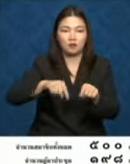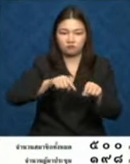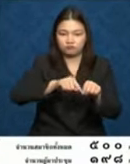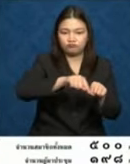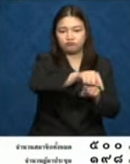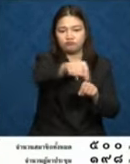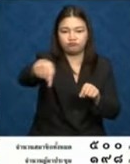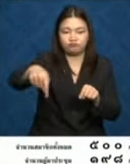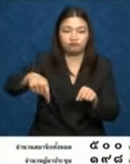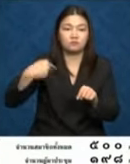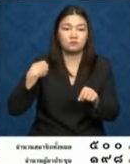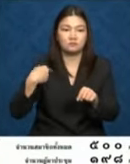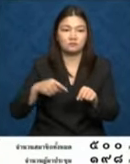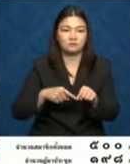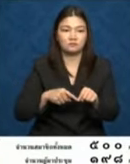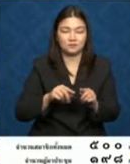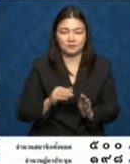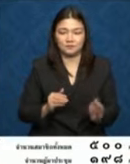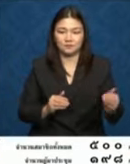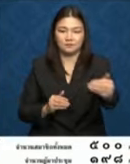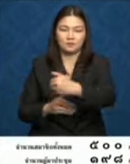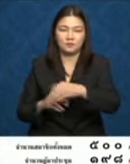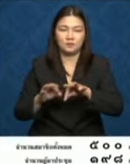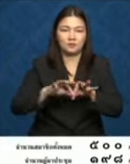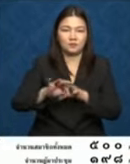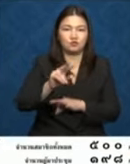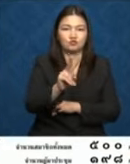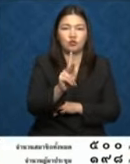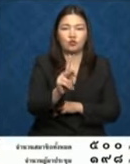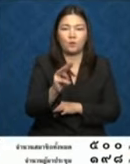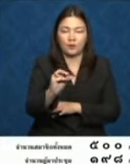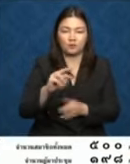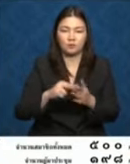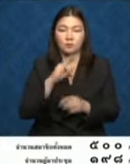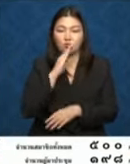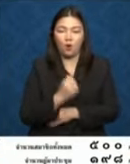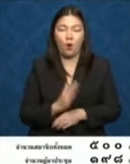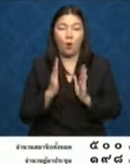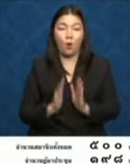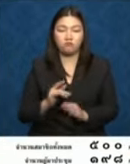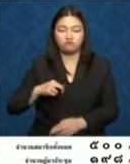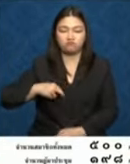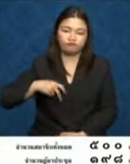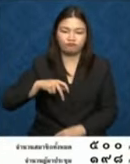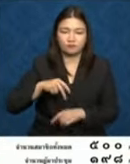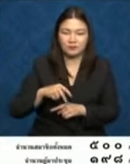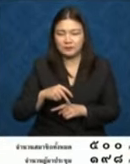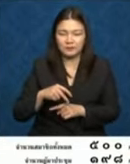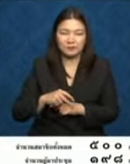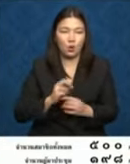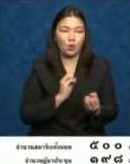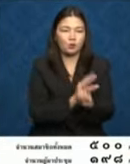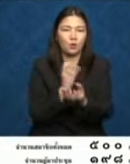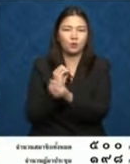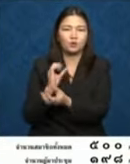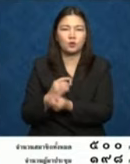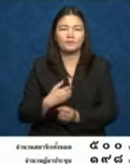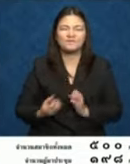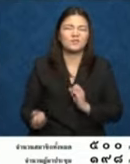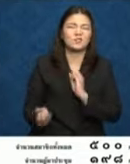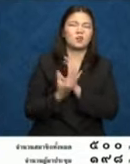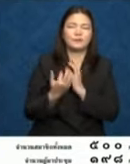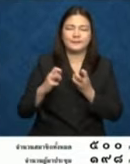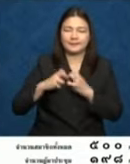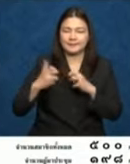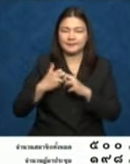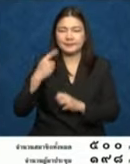มีระยะห่างกัน2กิโลเมตรทำให้นักเรียนที่เดินทางไปเรียนนั้นได้รับความเดือดร้อนจึงมีความต้องการ